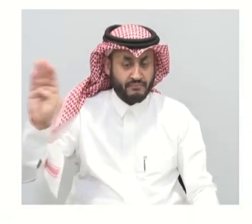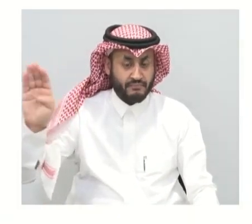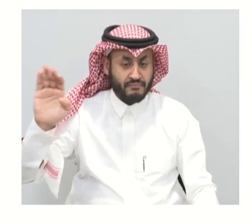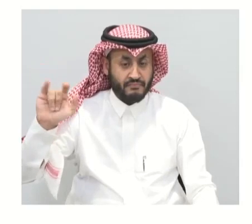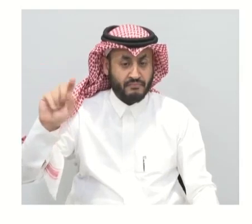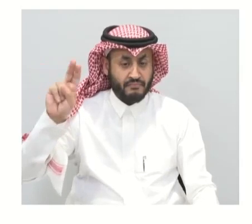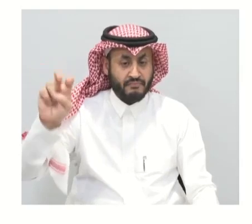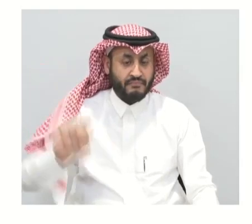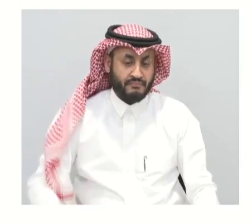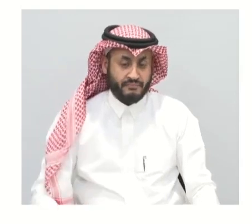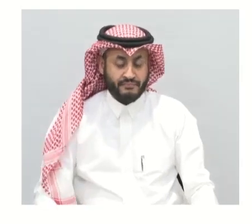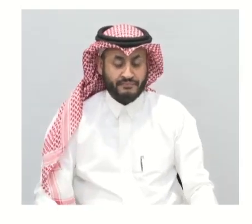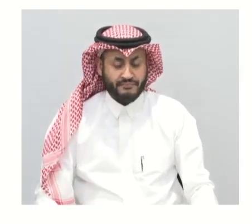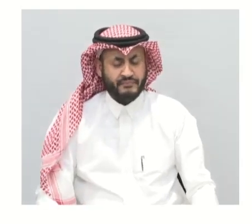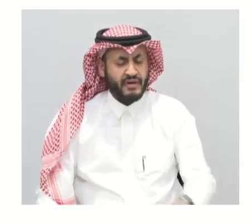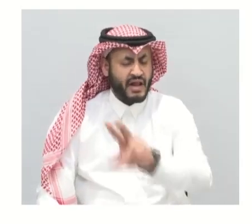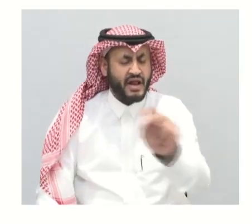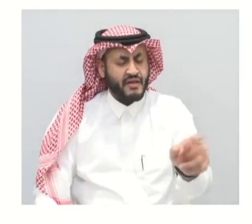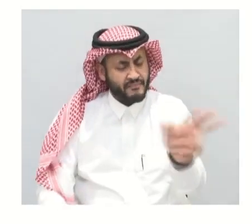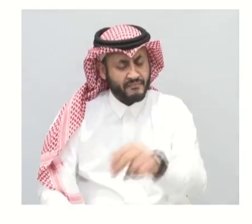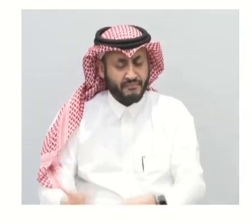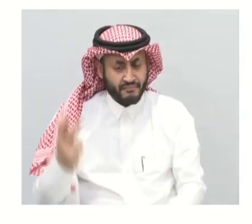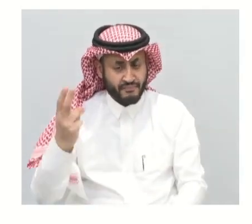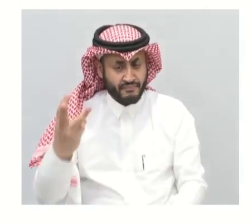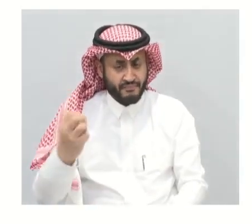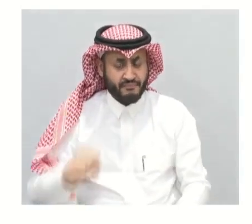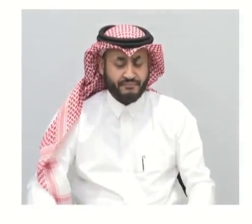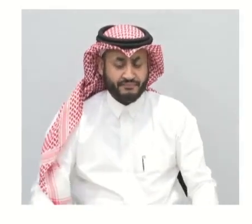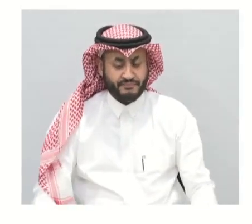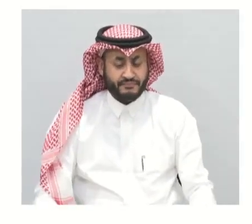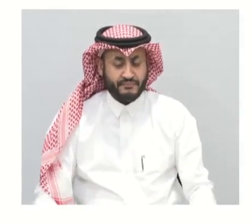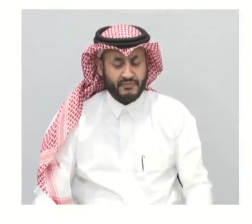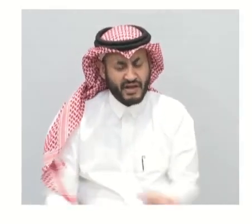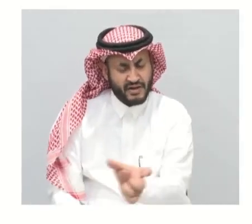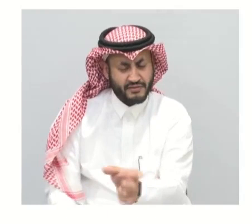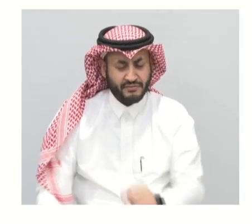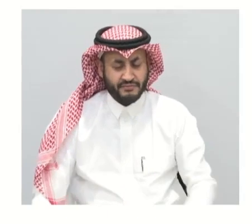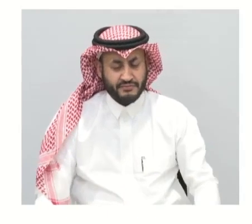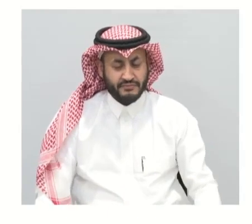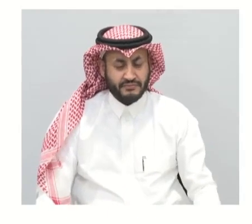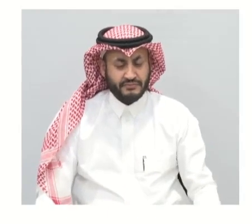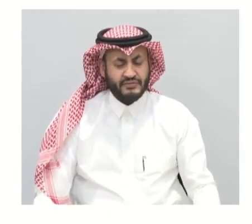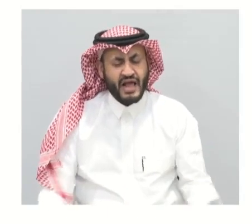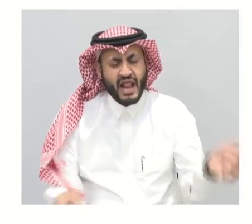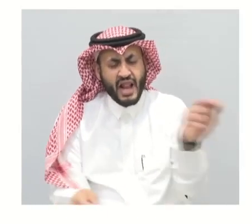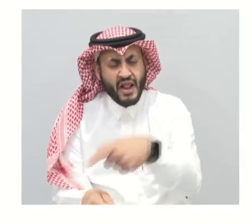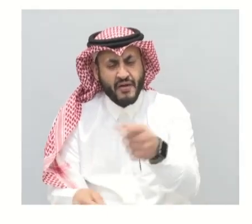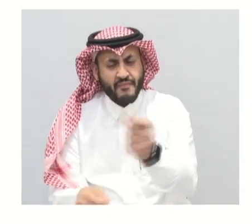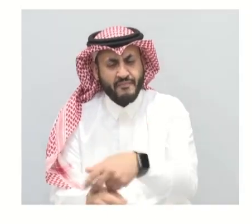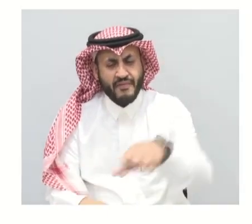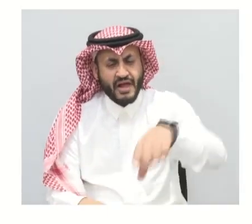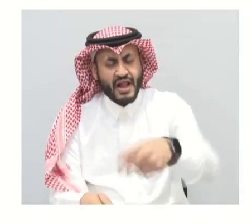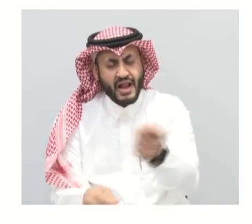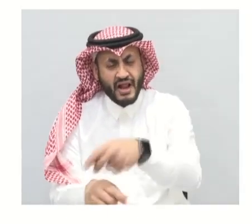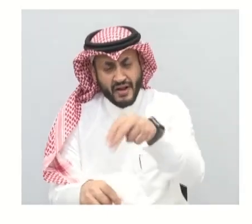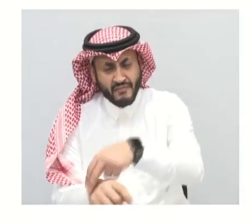بنفس المفردات فراغ اضافه مواد ضاره الى التربه الى